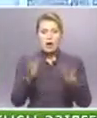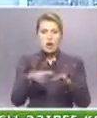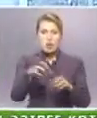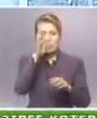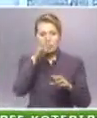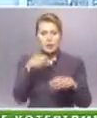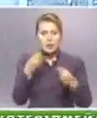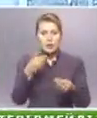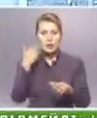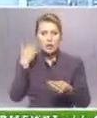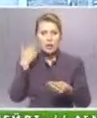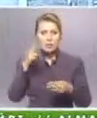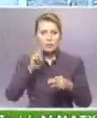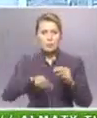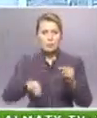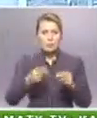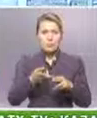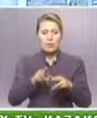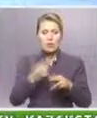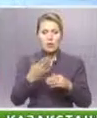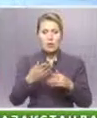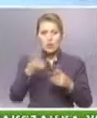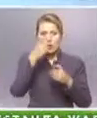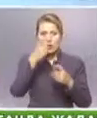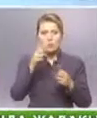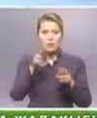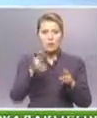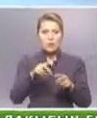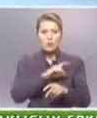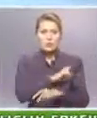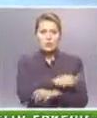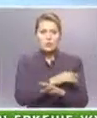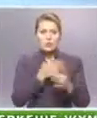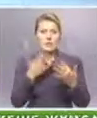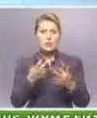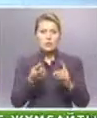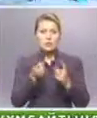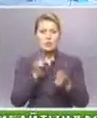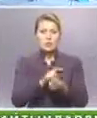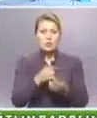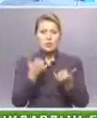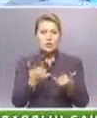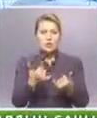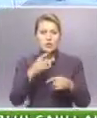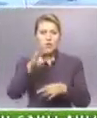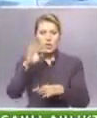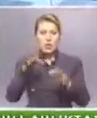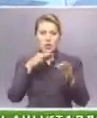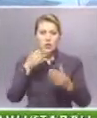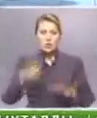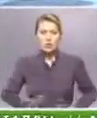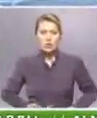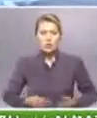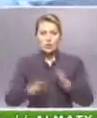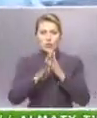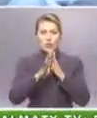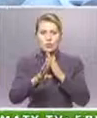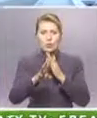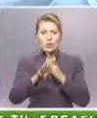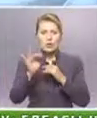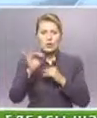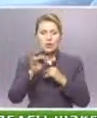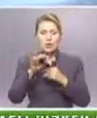берілетін жеңілдіктерден қағылуда. Осыны ескерген мамандар күшейтілген талапты өзгерткен. Енді жетімдердің тұрғын үй кезегіне тұру